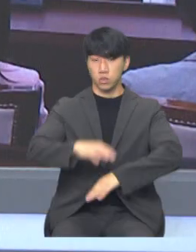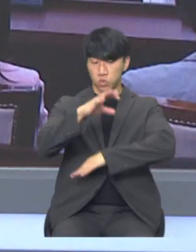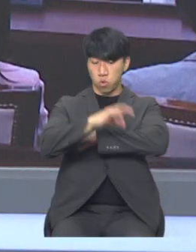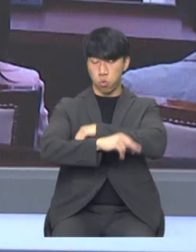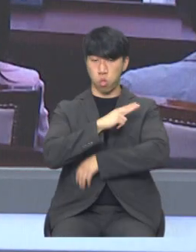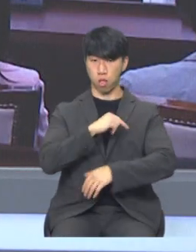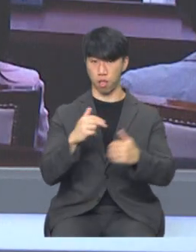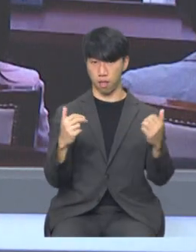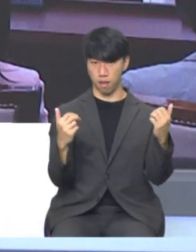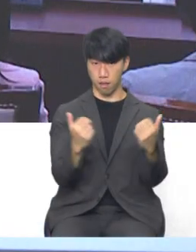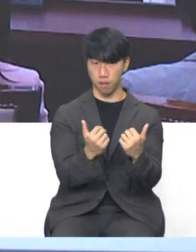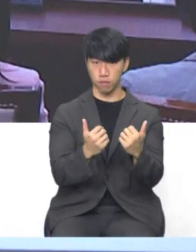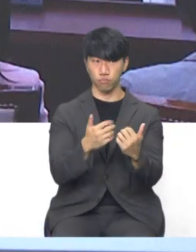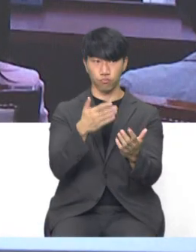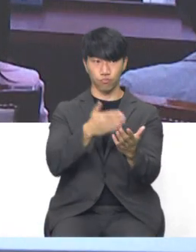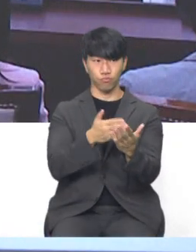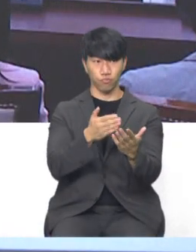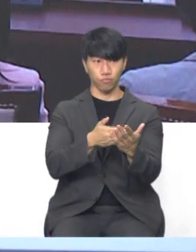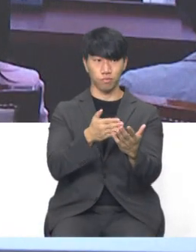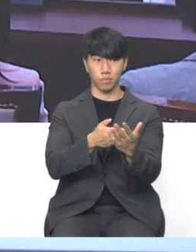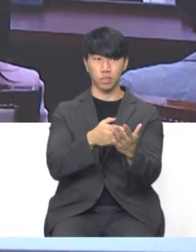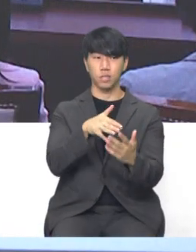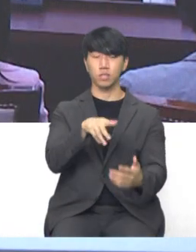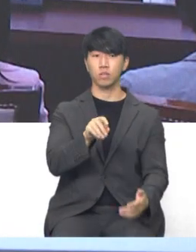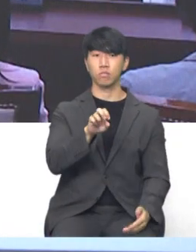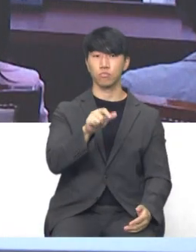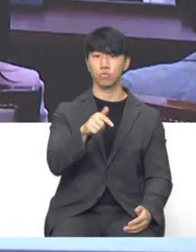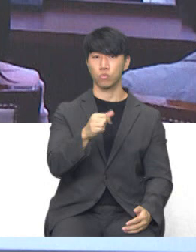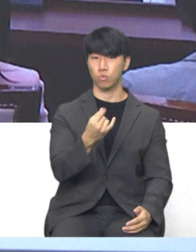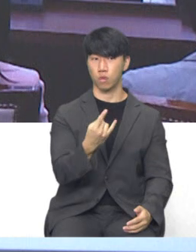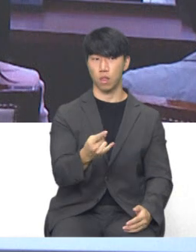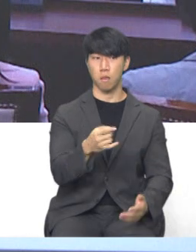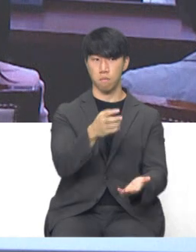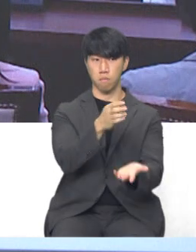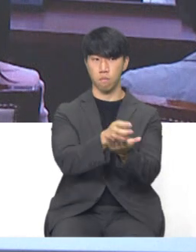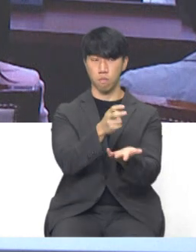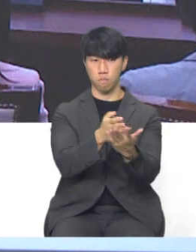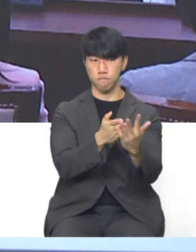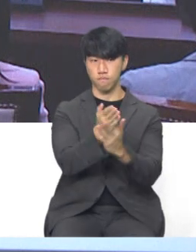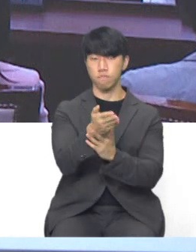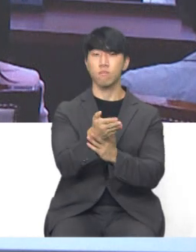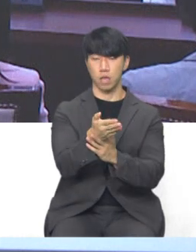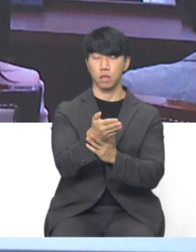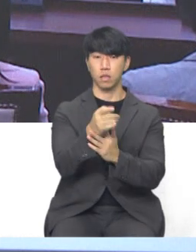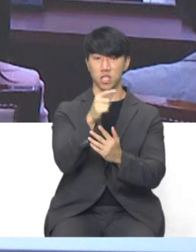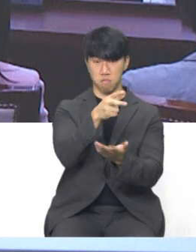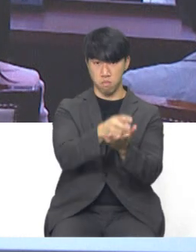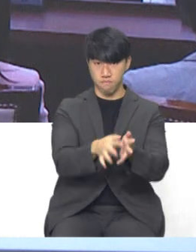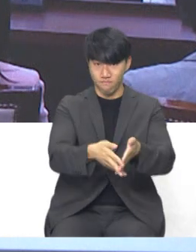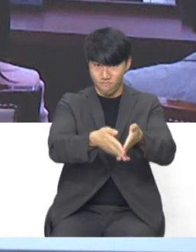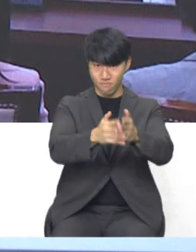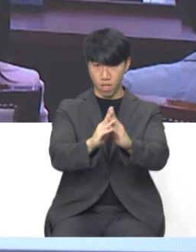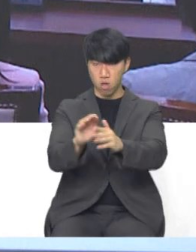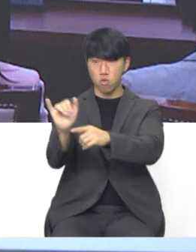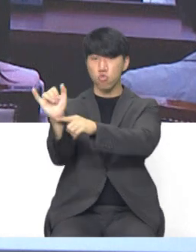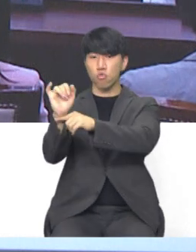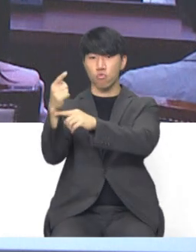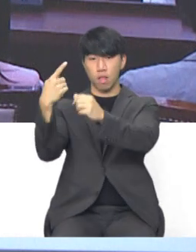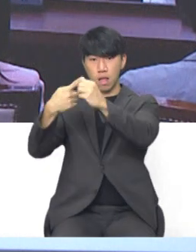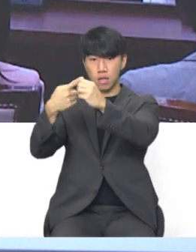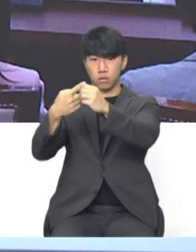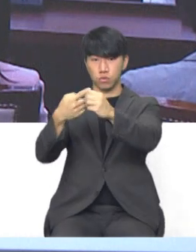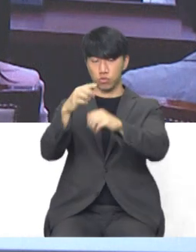서구의회가 인사청문회 조례안을 통과시켰습니다. 이 조례가 마련된 건 연수구에 이어 두 번째인데요. 앞으로